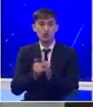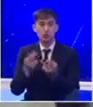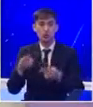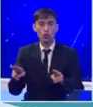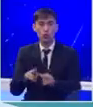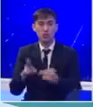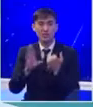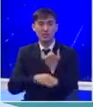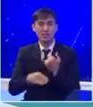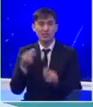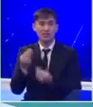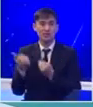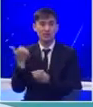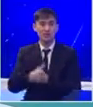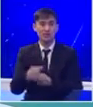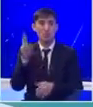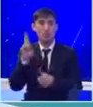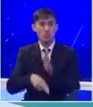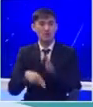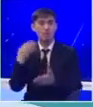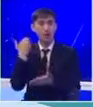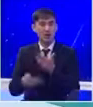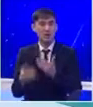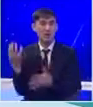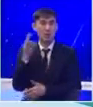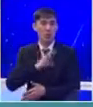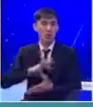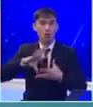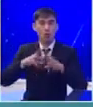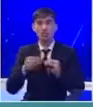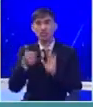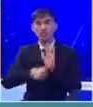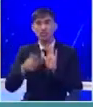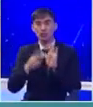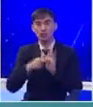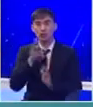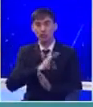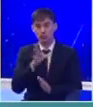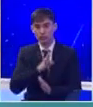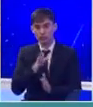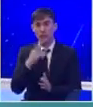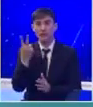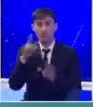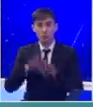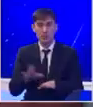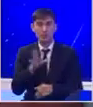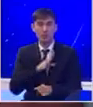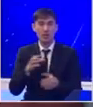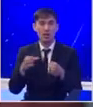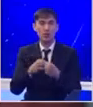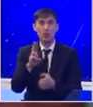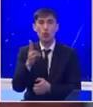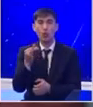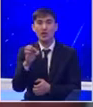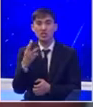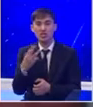всю последнюю игровую неделю прошел без единого поражения, набрав в общем счете 68 очков. На втором месте расположилась команда